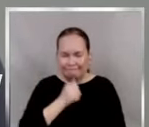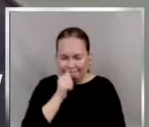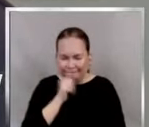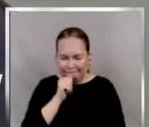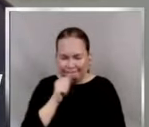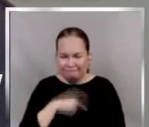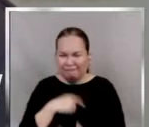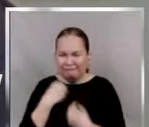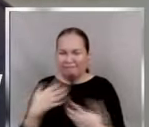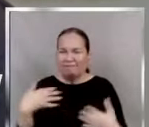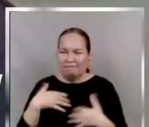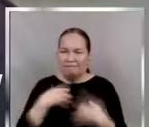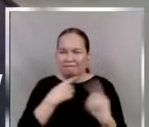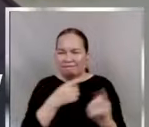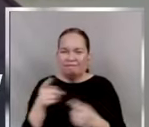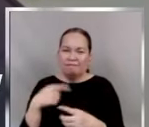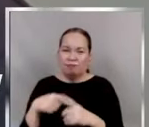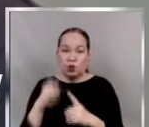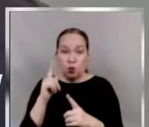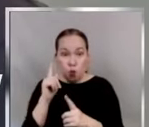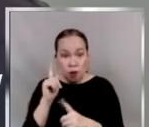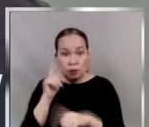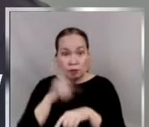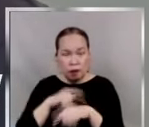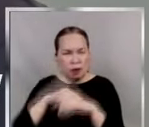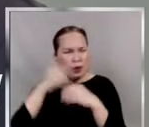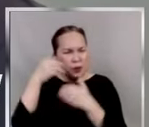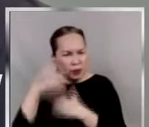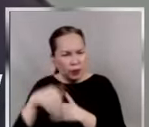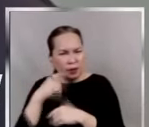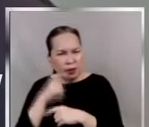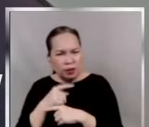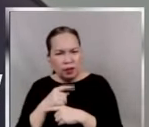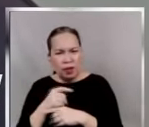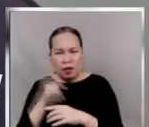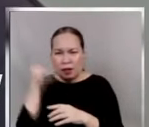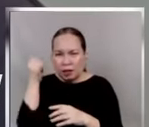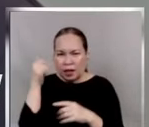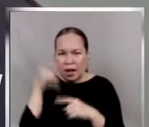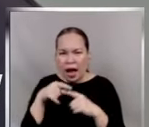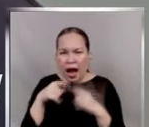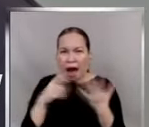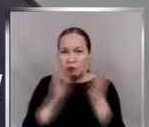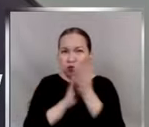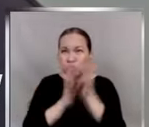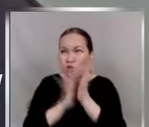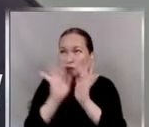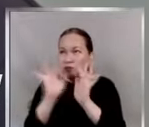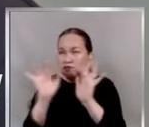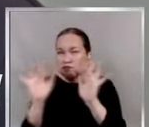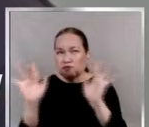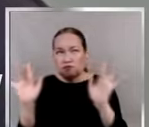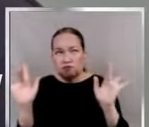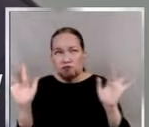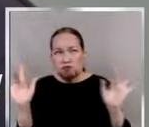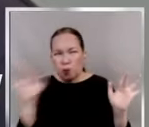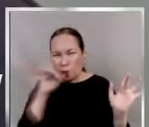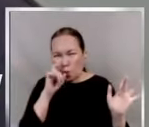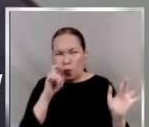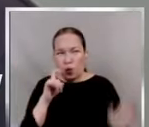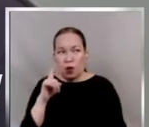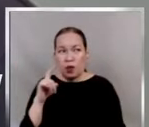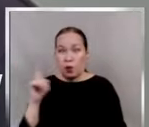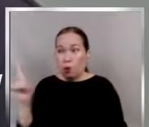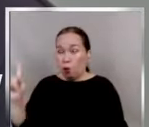dun. Kasi may isang gabi na nagsushoot kami sa parang abandoned school and then may staff po